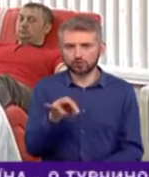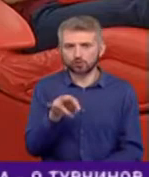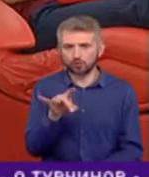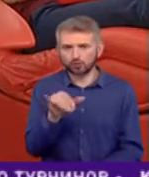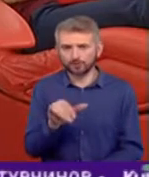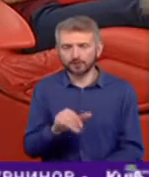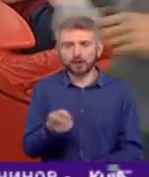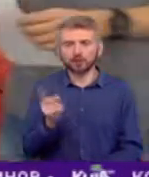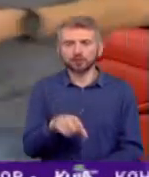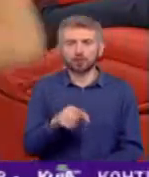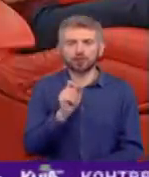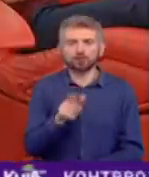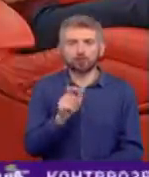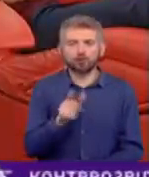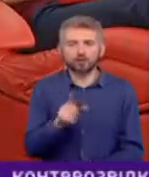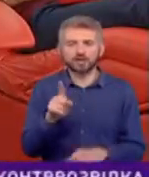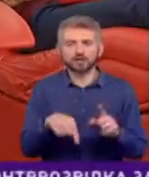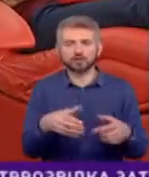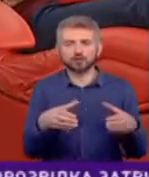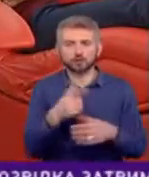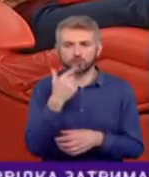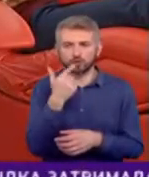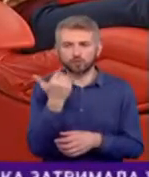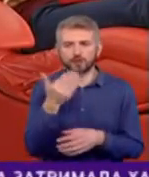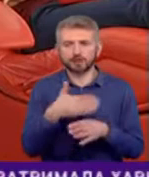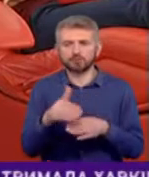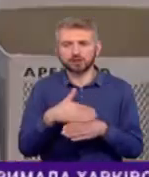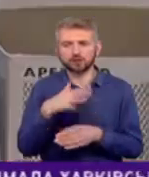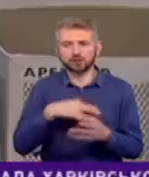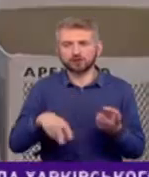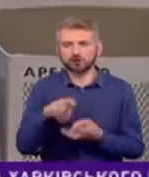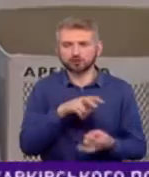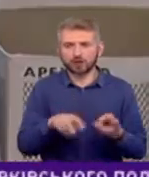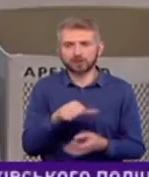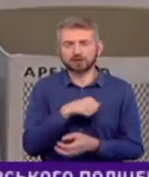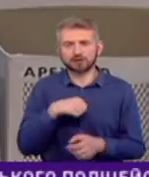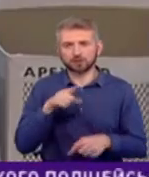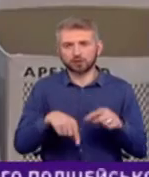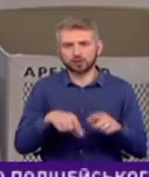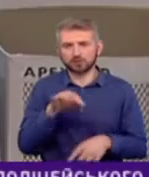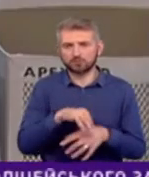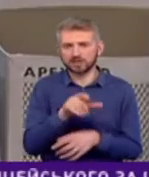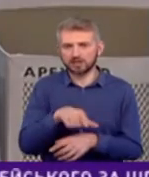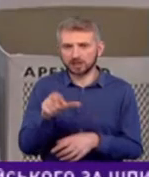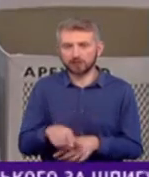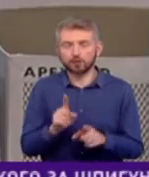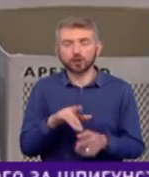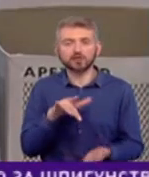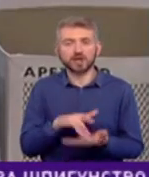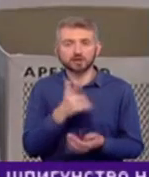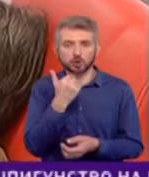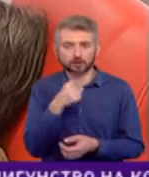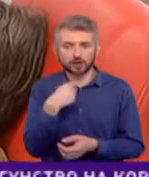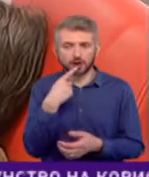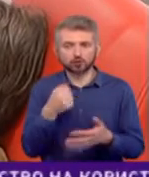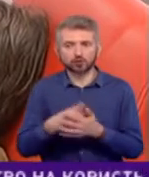кров. А тому донорів на рідкісні групи крові та її компоненти доводиться шукати і самим родичам пацієнтів. Однак у центрі крові кажуть,